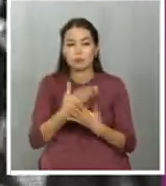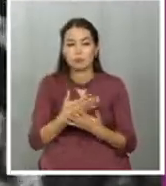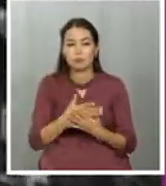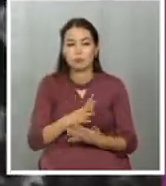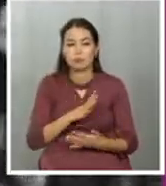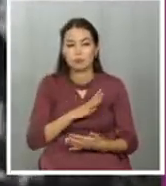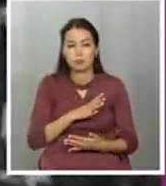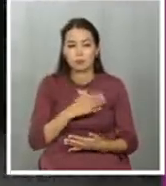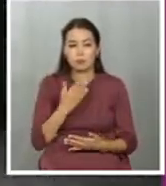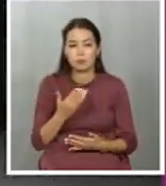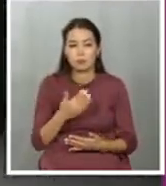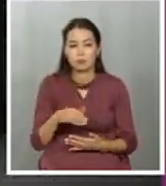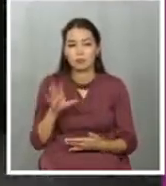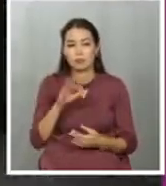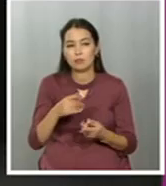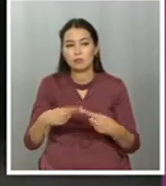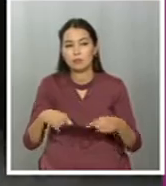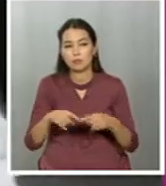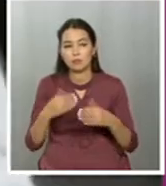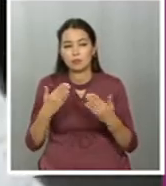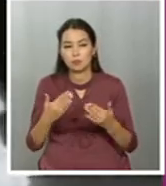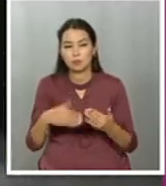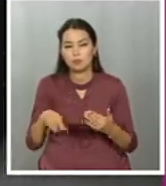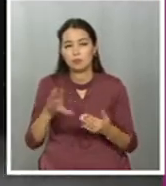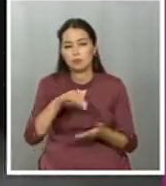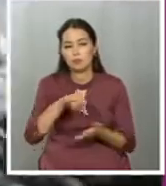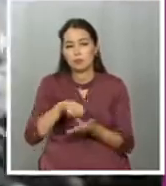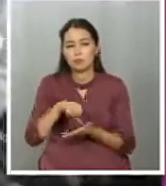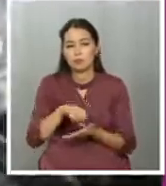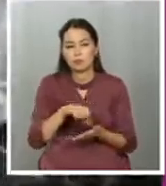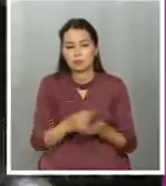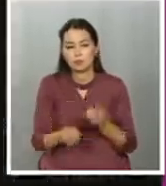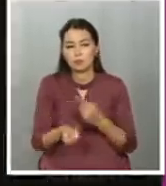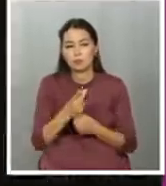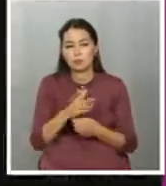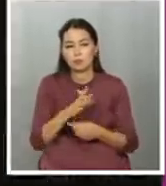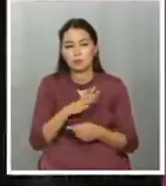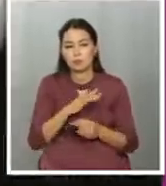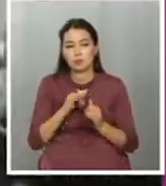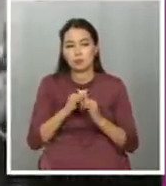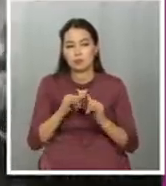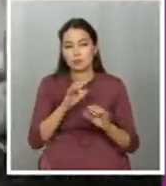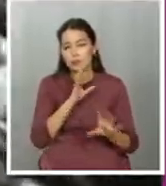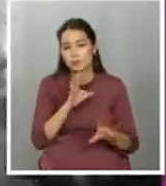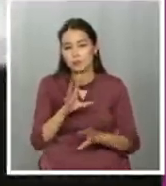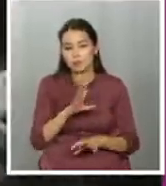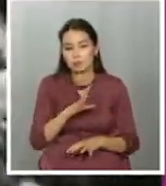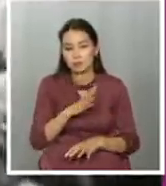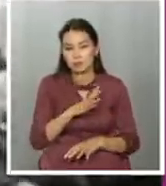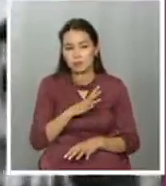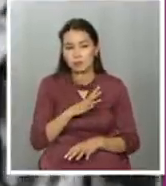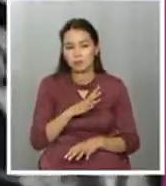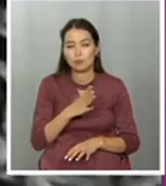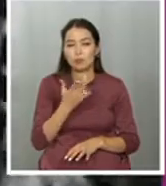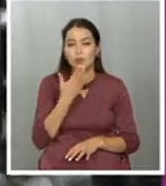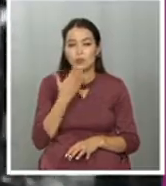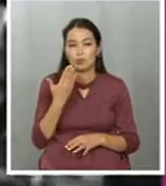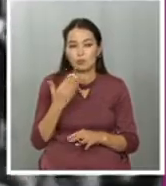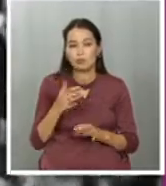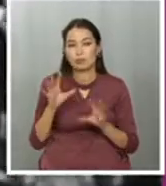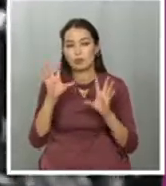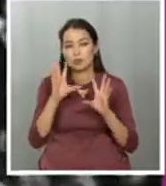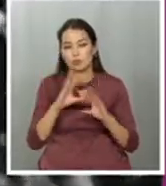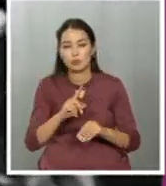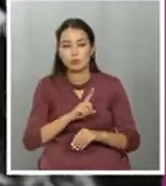Сахна шымылдығы ашылғанда зал сілті дейтін ат. Төрде алты қанатты киіз үй. Іші түгел ұлттық қолөнер шеберлерінің